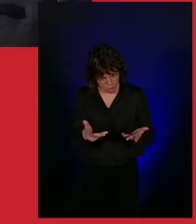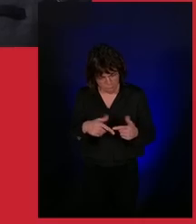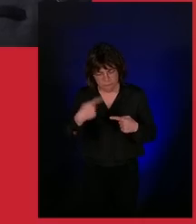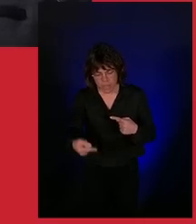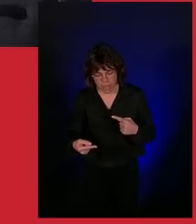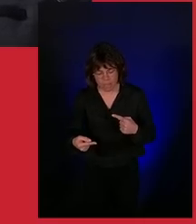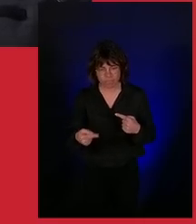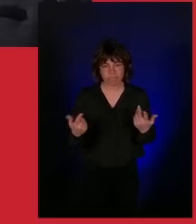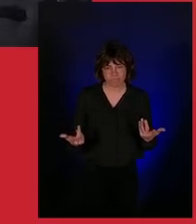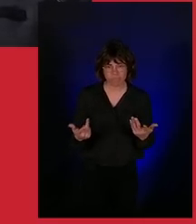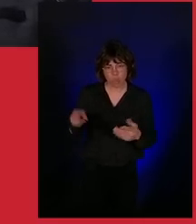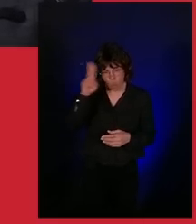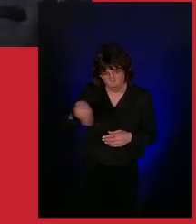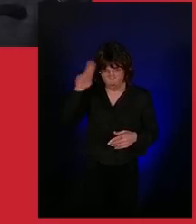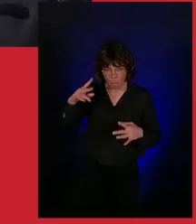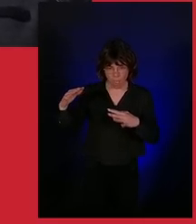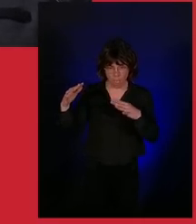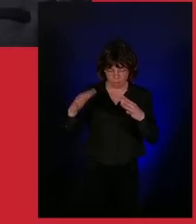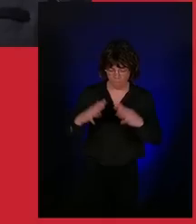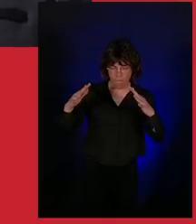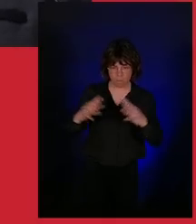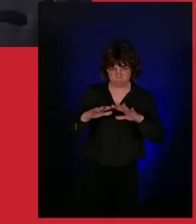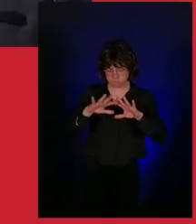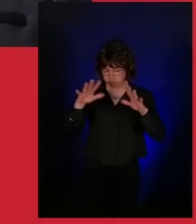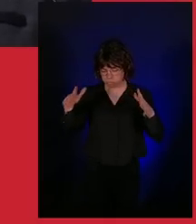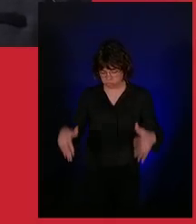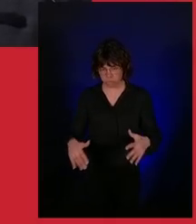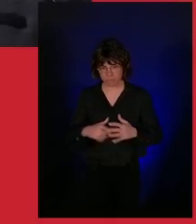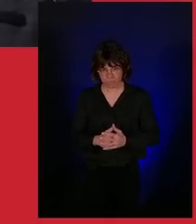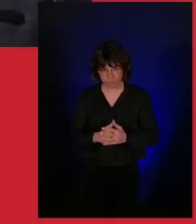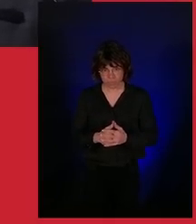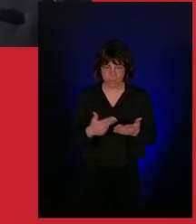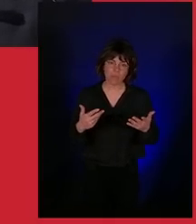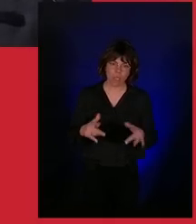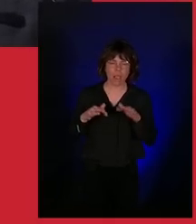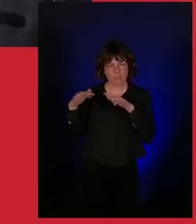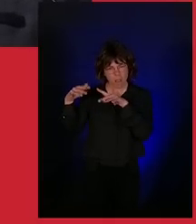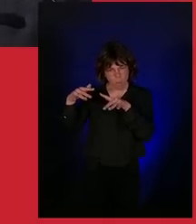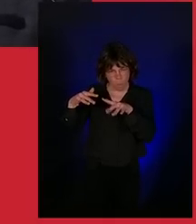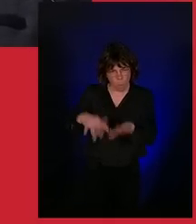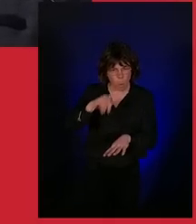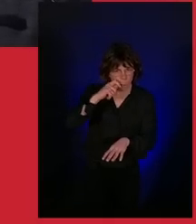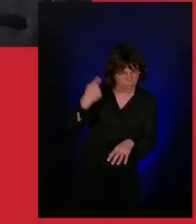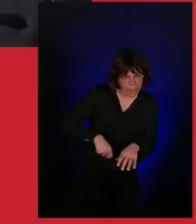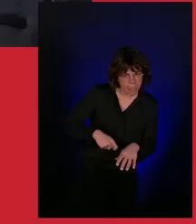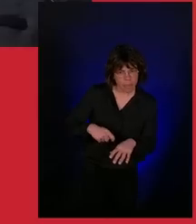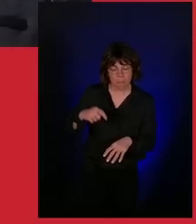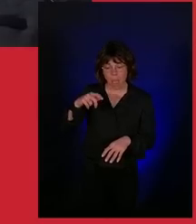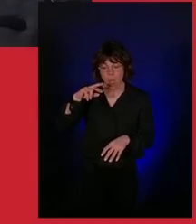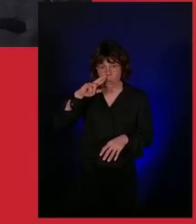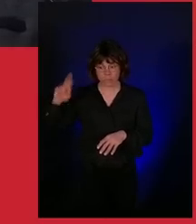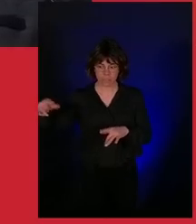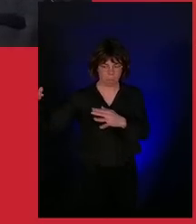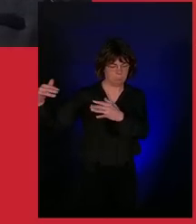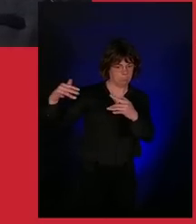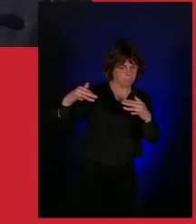guerre en Europe en est un second trait. L'invasion de l'Ukraine par la Russie a eu de forts impacts économiques pour les salariés et les